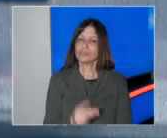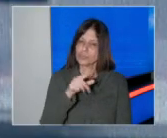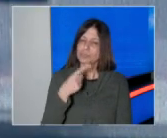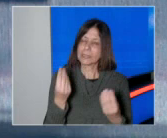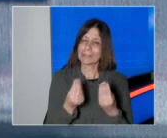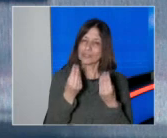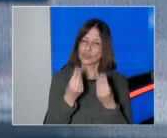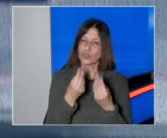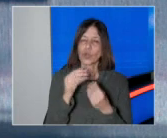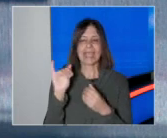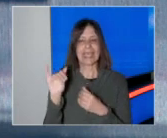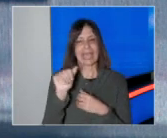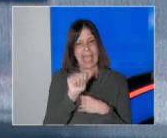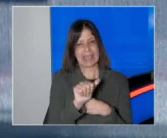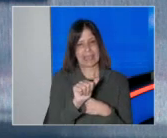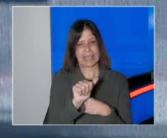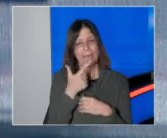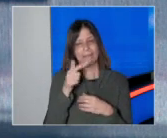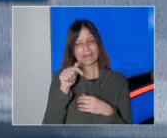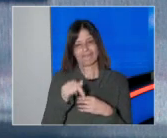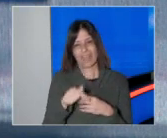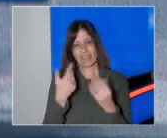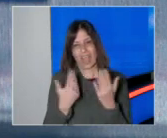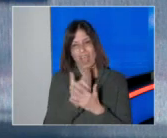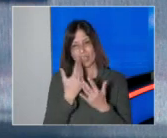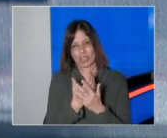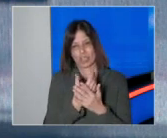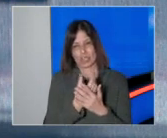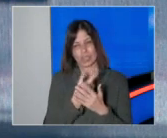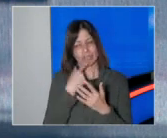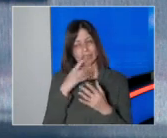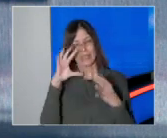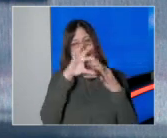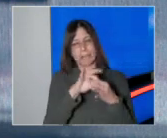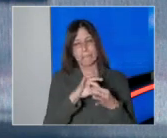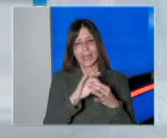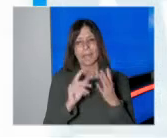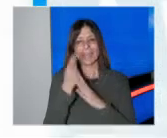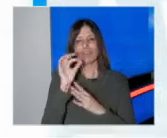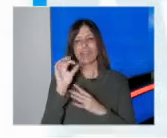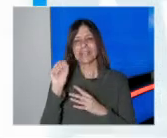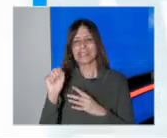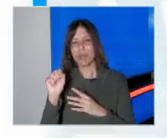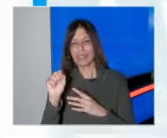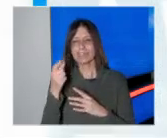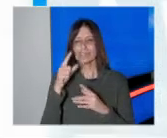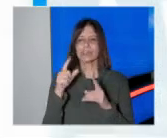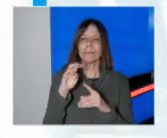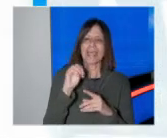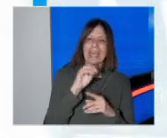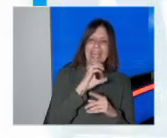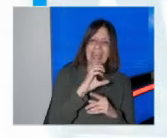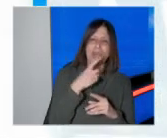משהו. יאיר אטינגר, מכאן חדשות, חיבר את מקרה סמוטריץ' למאיר כהנה, וצייץ כך.